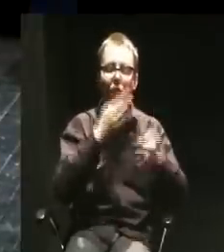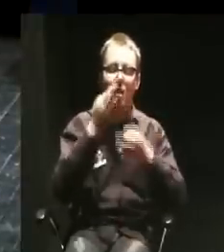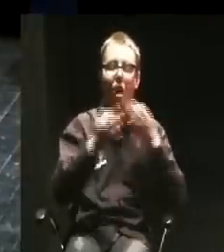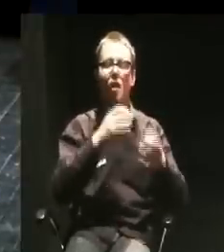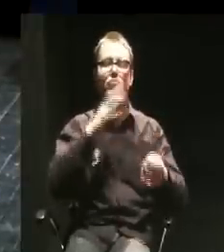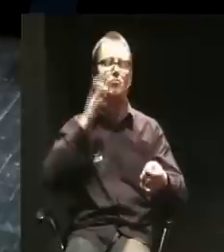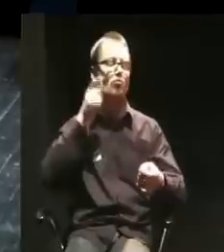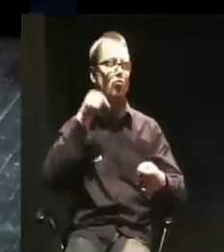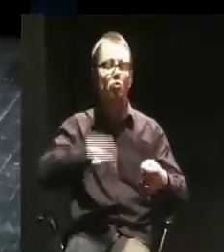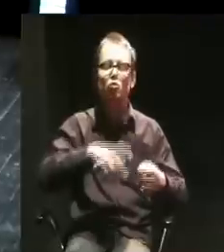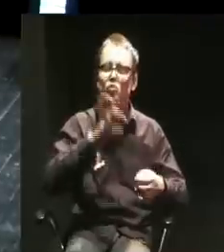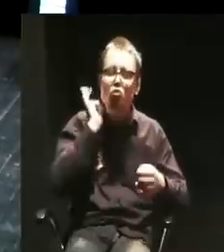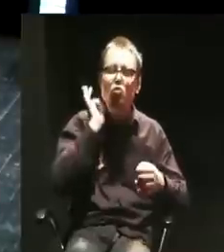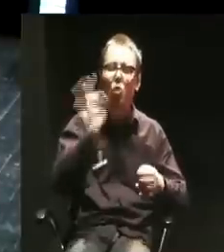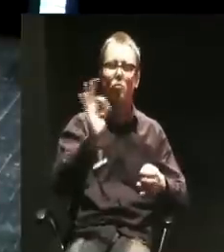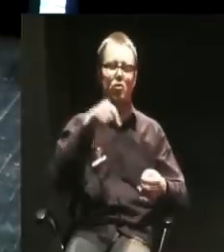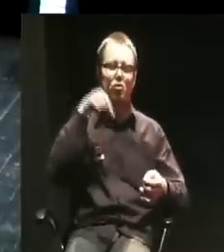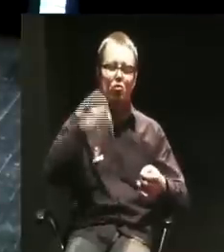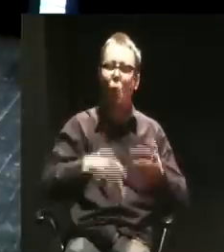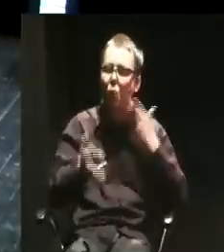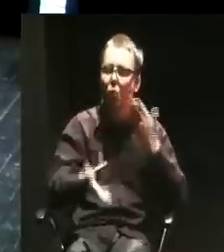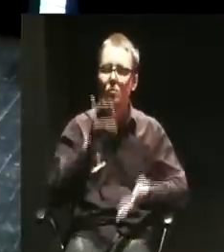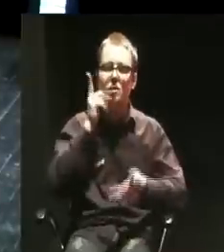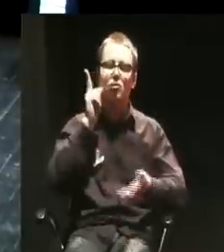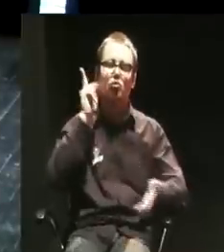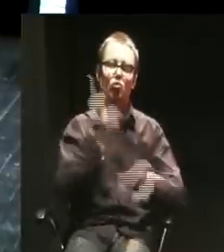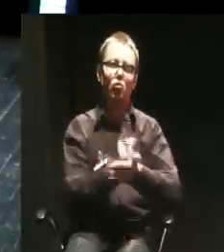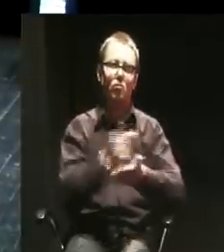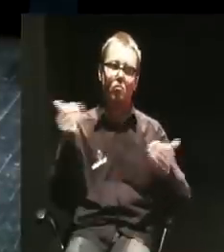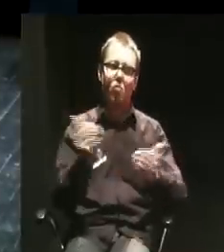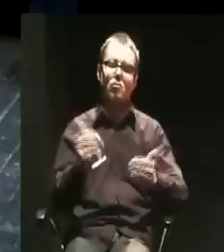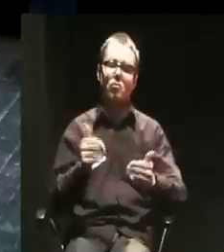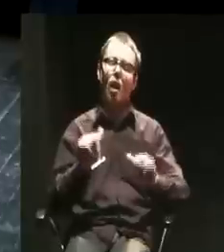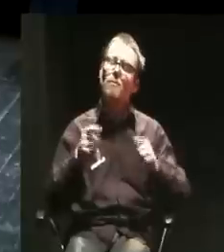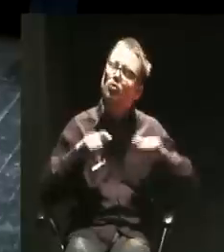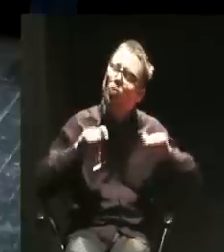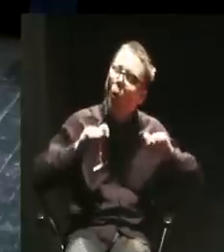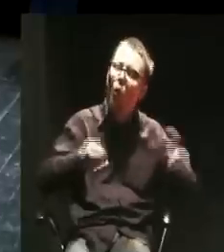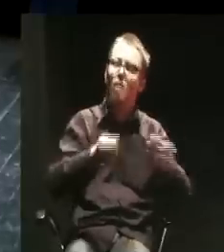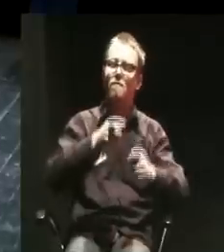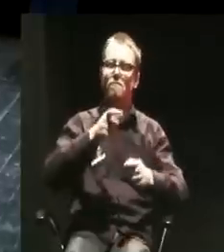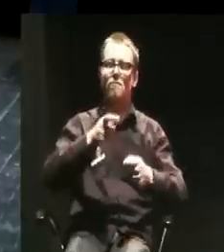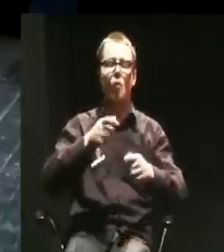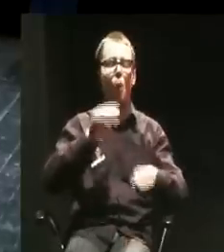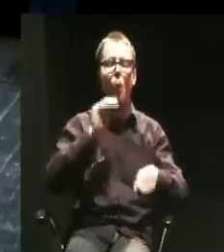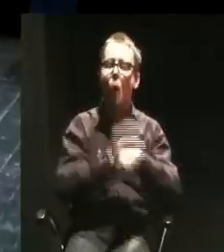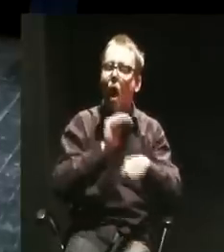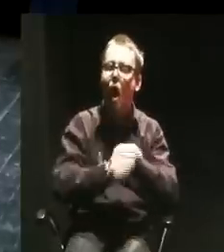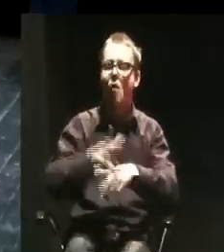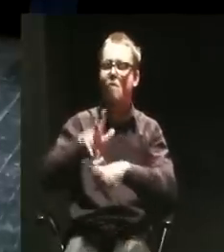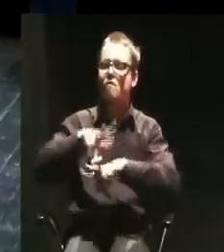Lublinie jako mieście sukcesu, żebyśmy przekonywali swoich kolegów, członków